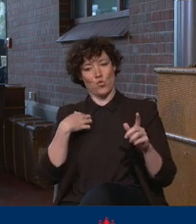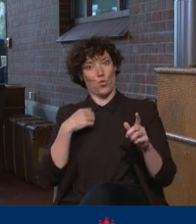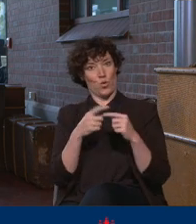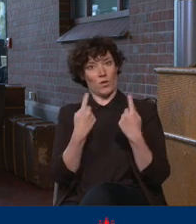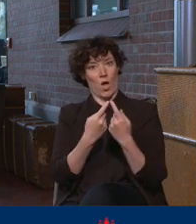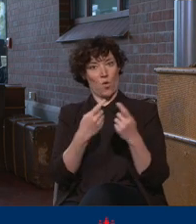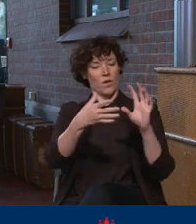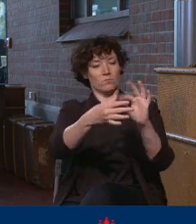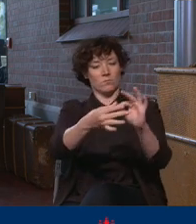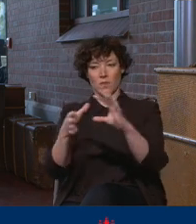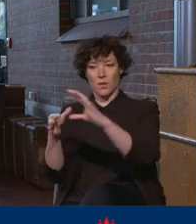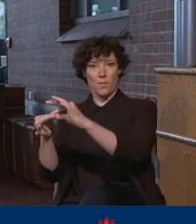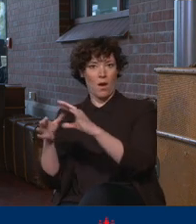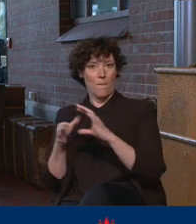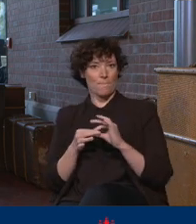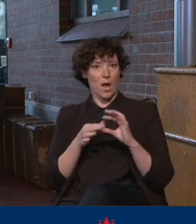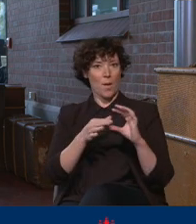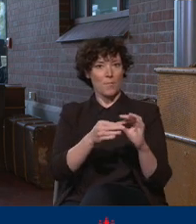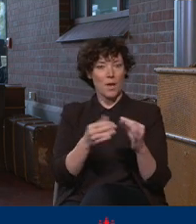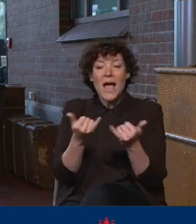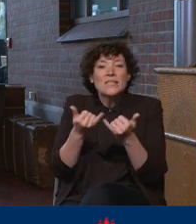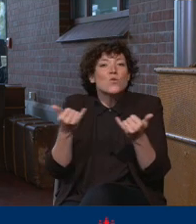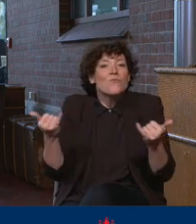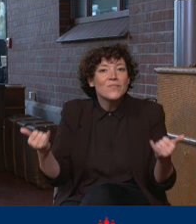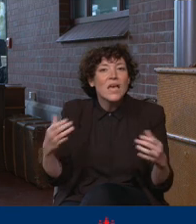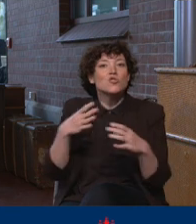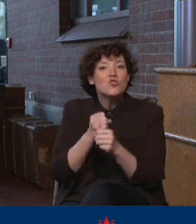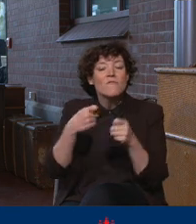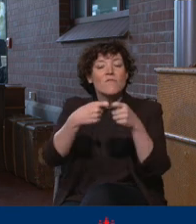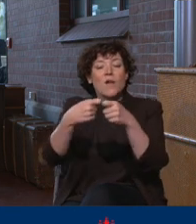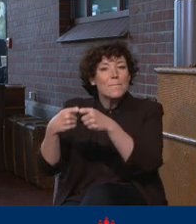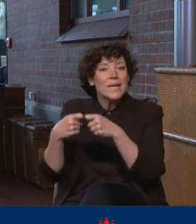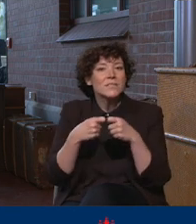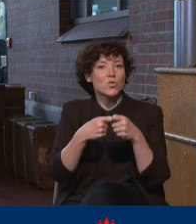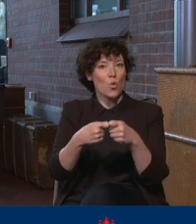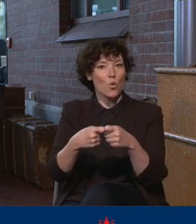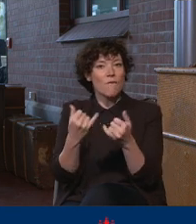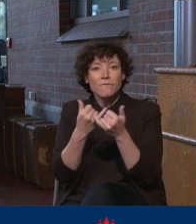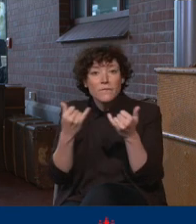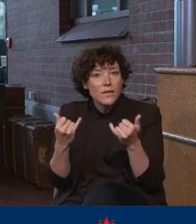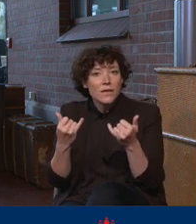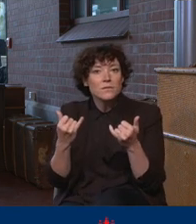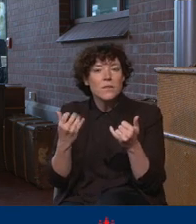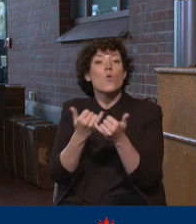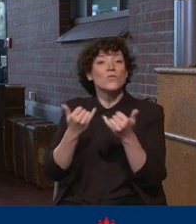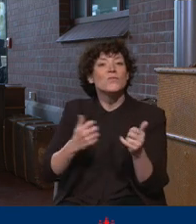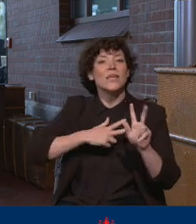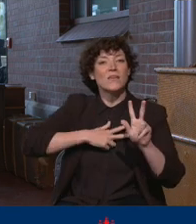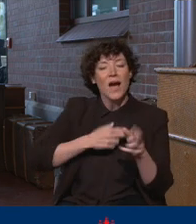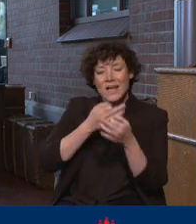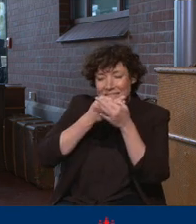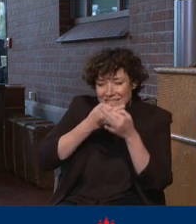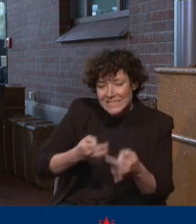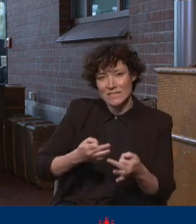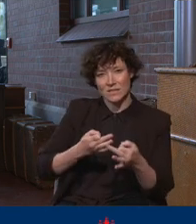in teilen gar nicht hin also wo gibt es überhaupt eine möglichkeit der verbindung hinzubekommen wie das ausgestaltet ist wie bibi diese